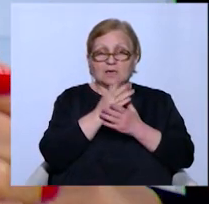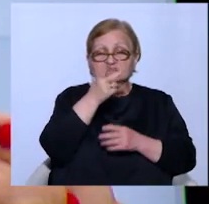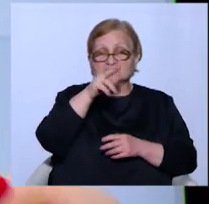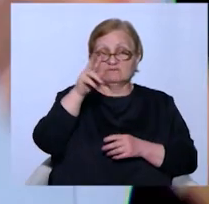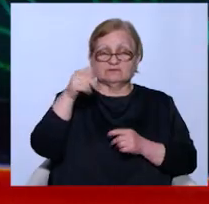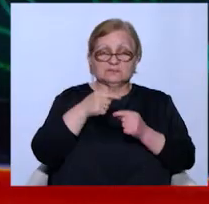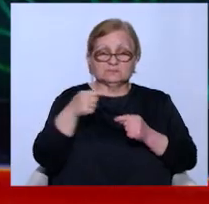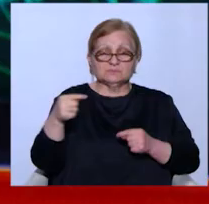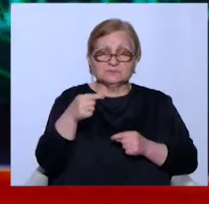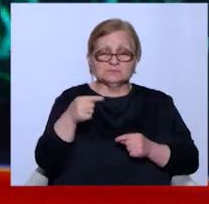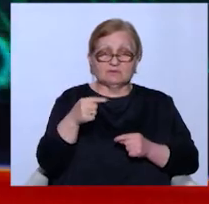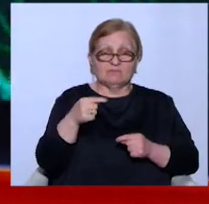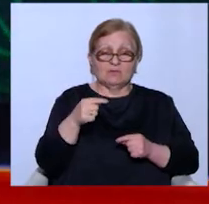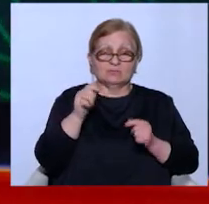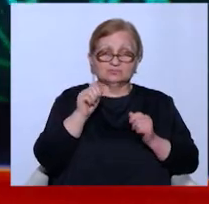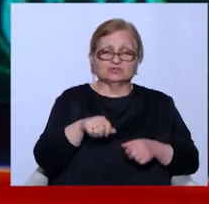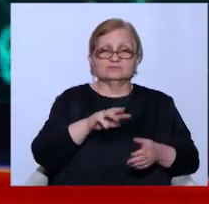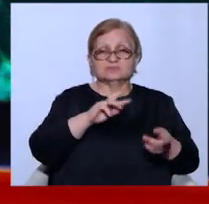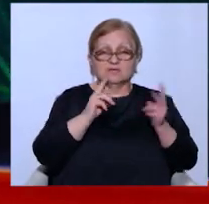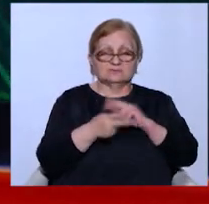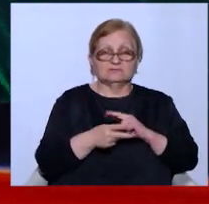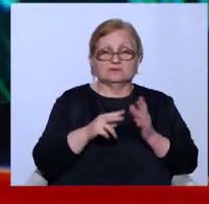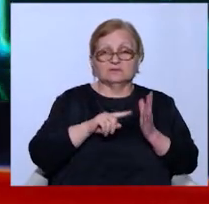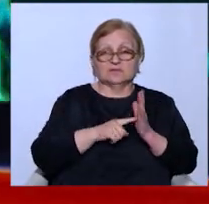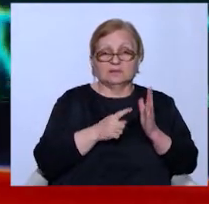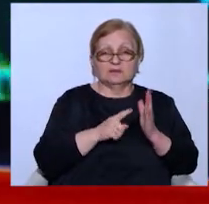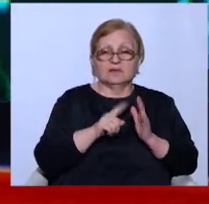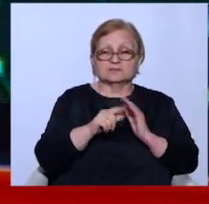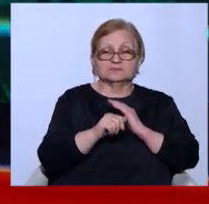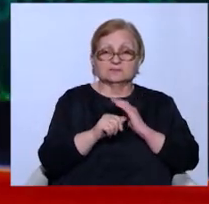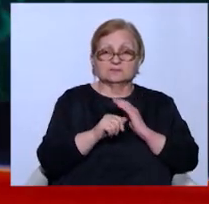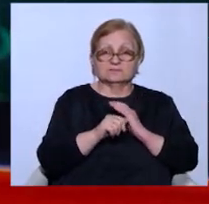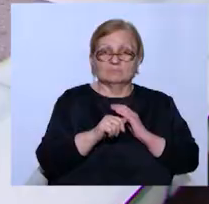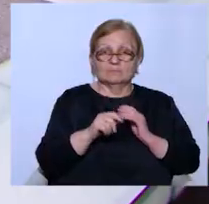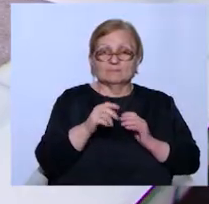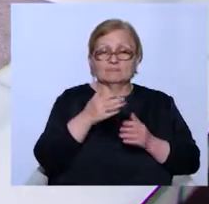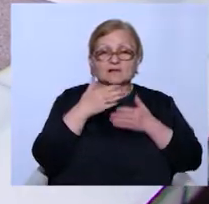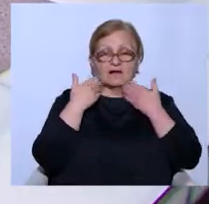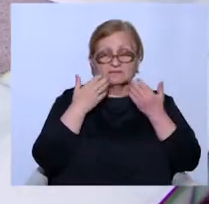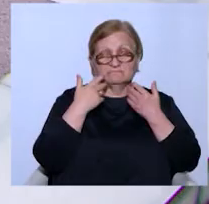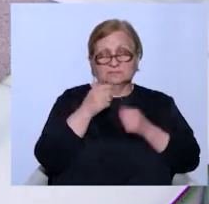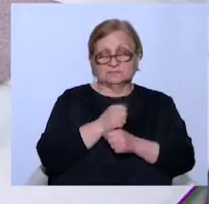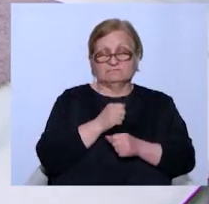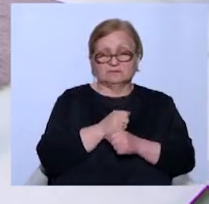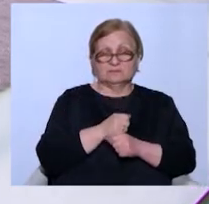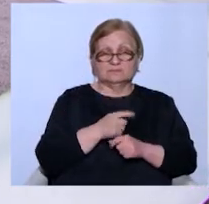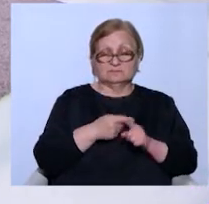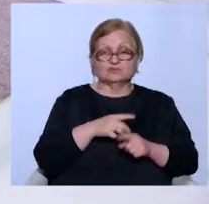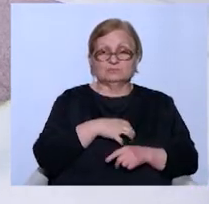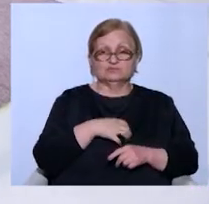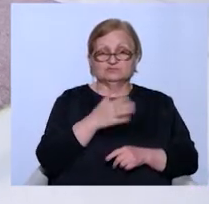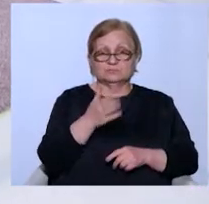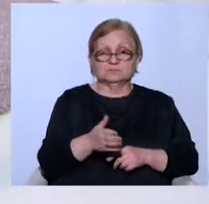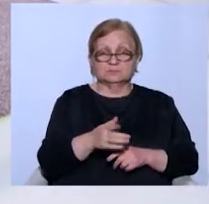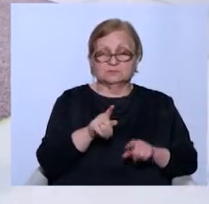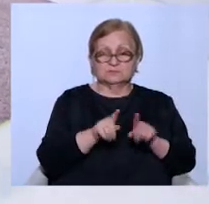კვადრატების სხვაობა, ნამრავლად გადაქცევა შეგვიძლია წარმოდგენა მარტივად, რაც გვეხმარება გამოსახულების გამარტივებაში. ამიტომ არის მნიშვნელოვანი.